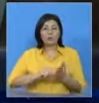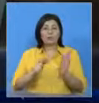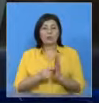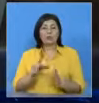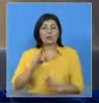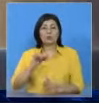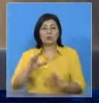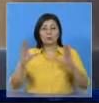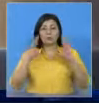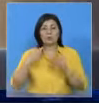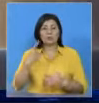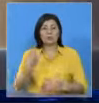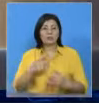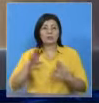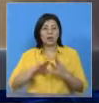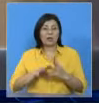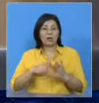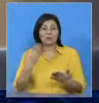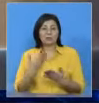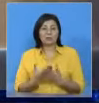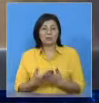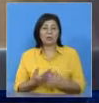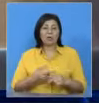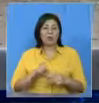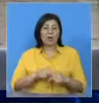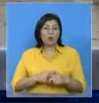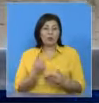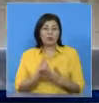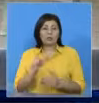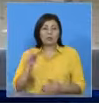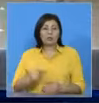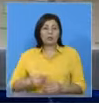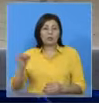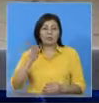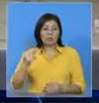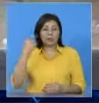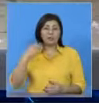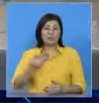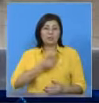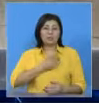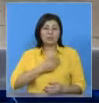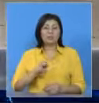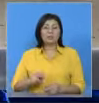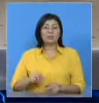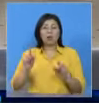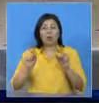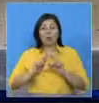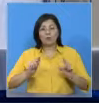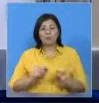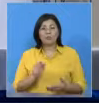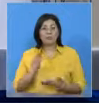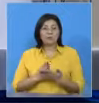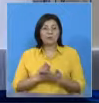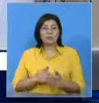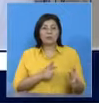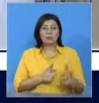бірінші қабатында. Ислам дінінің діңгегіне айналған қайраткерлердің өмір тарихын білгіңіз келсе, музей қызметкері де әзір.